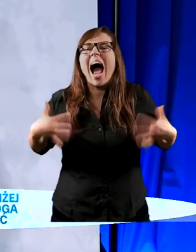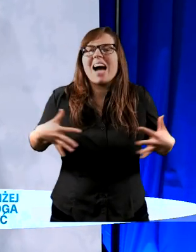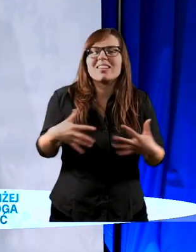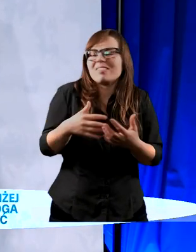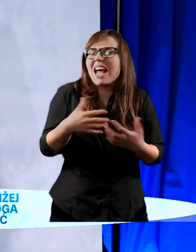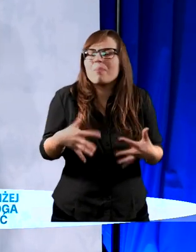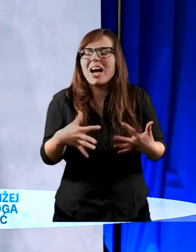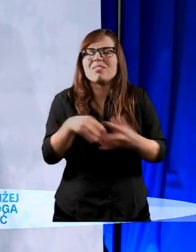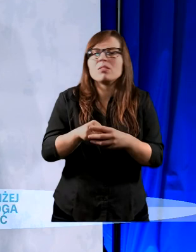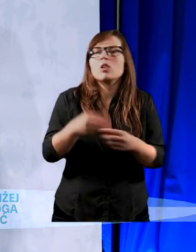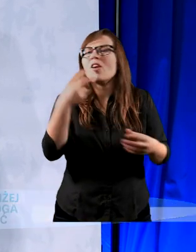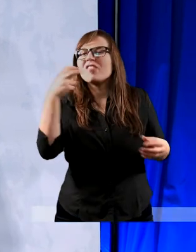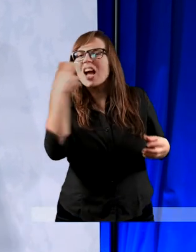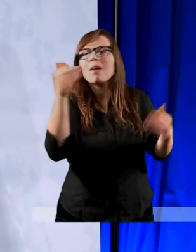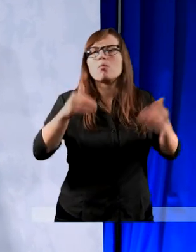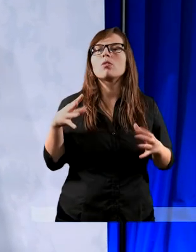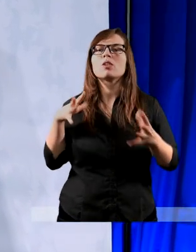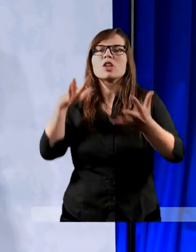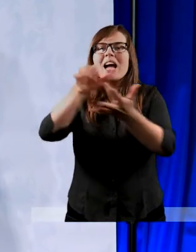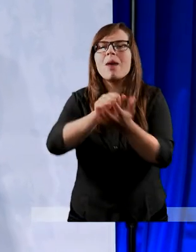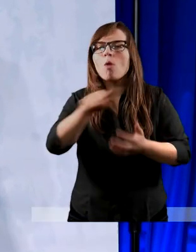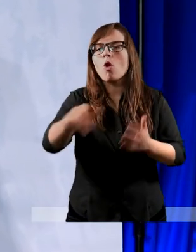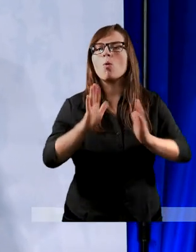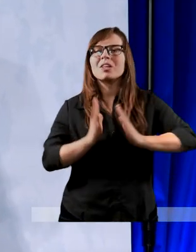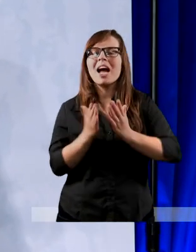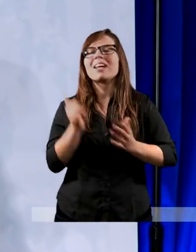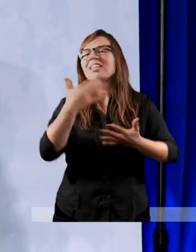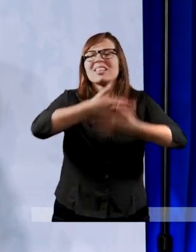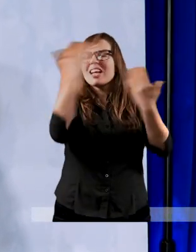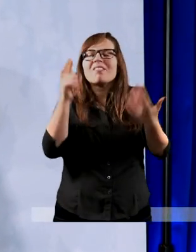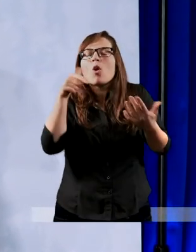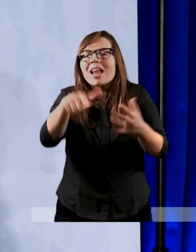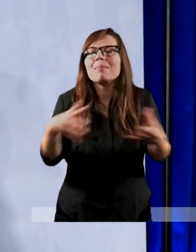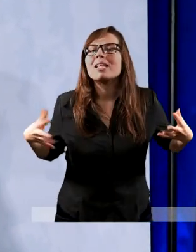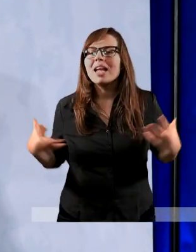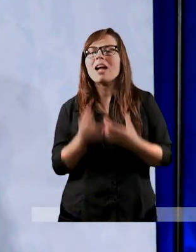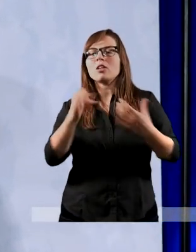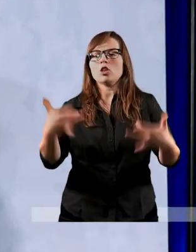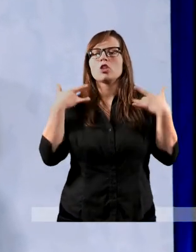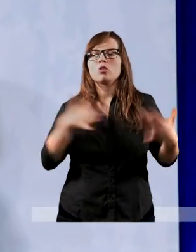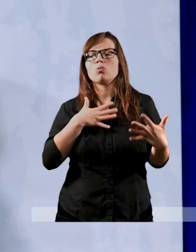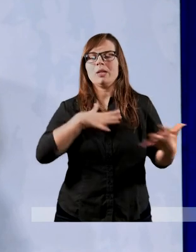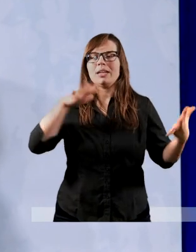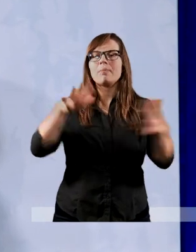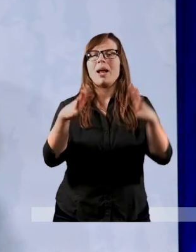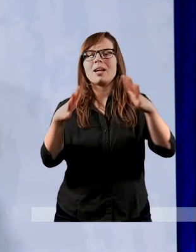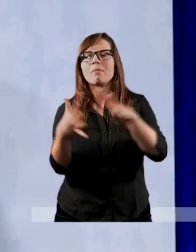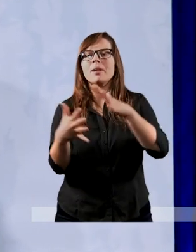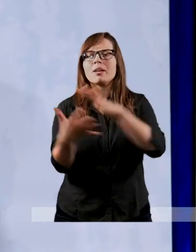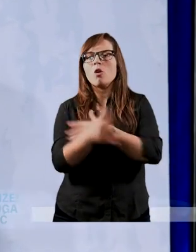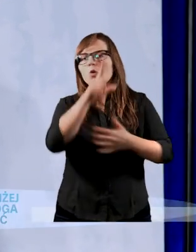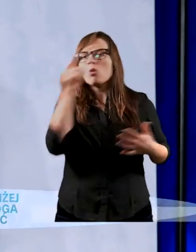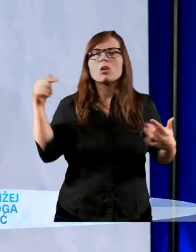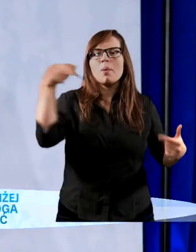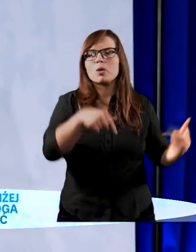desperacji, czasem może z ciekawości sięga po tą księgę, nie wie, czego znajdzie i życie zaczyna się zmieniać.